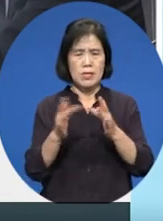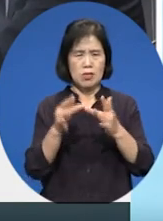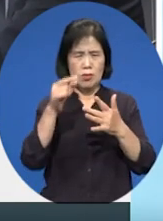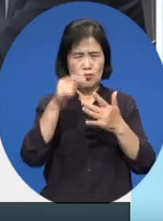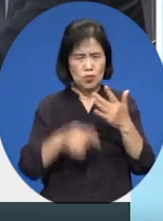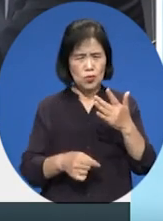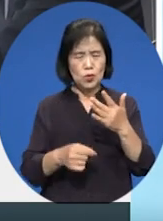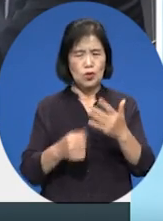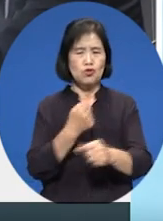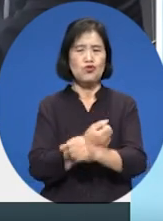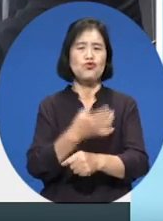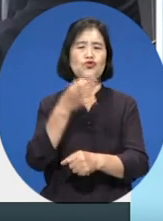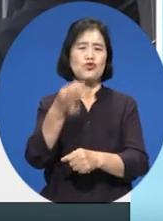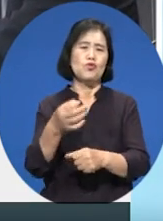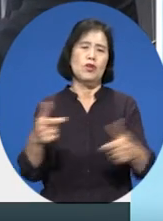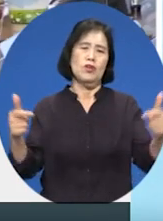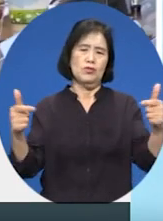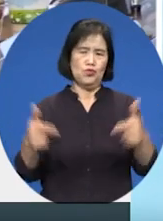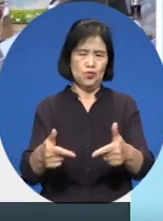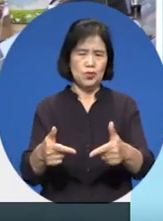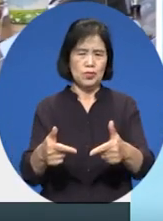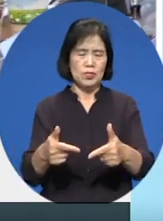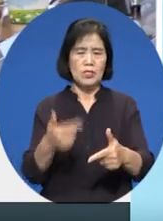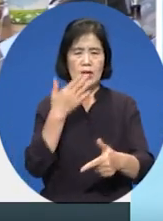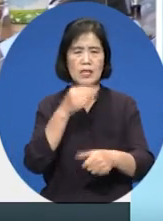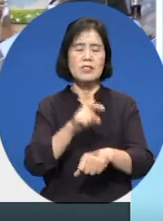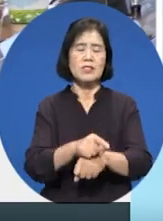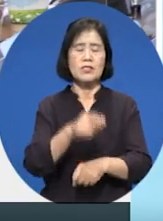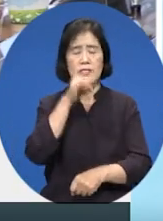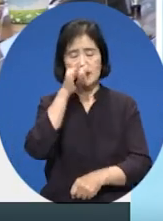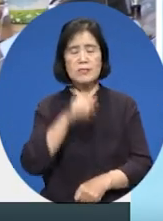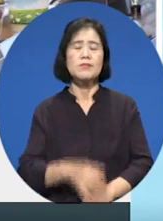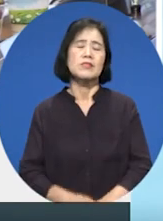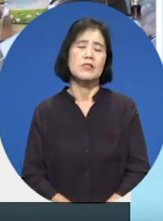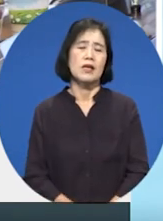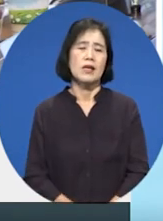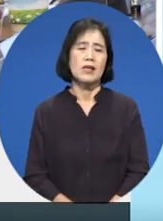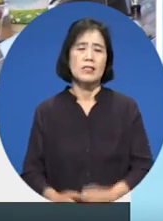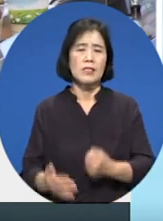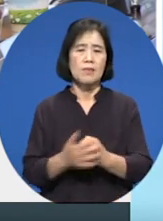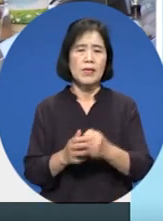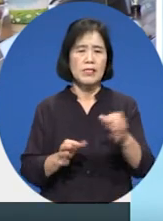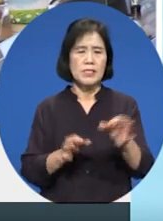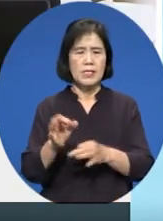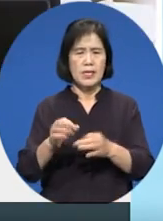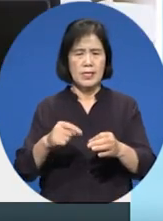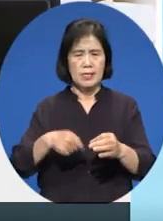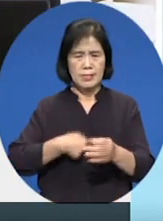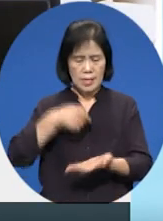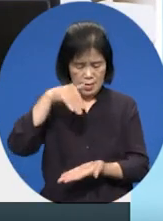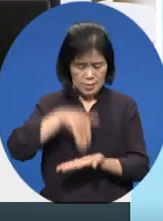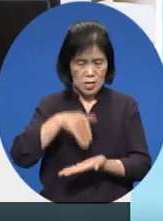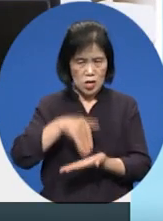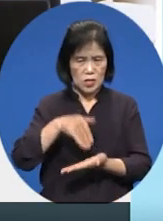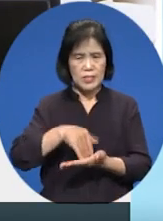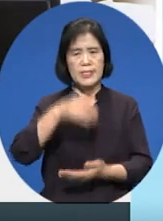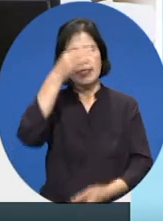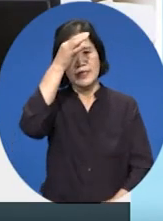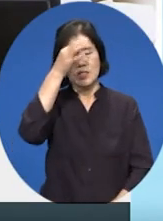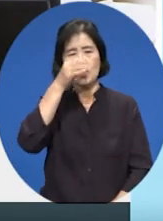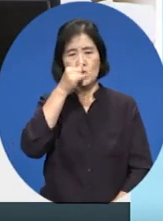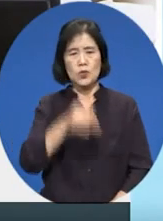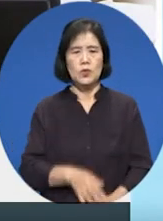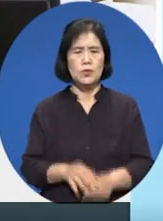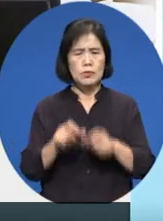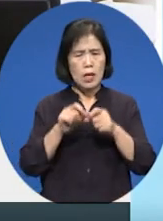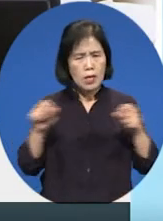낮아질 가능성이 굉장히 더 많아요. 네. 그게 이제 어떻게 보면은 시장의 어떤 자정 기능이라고도 얘기할 수가 있을 거고요.